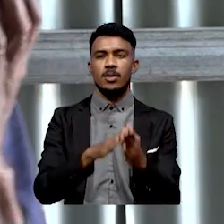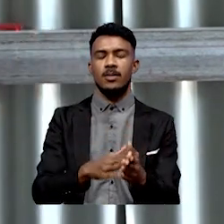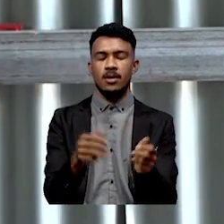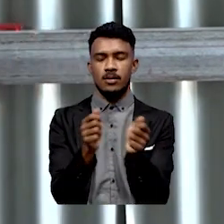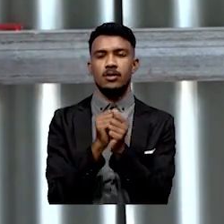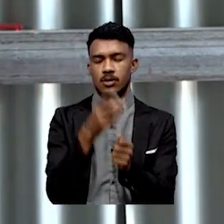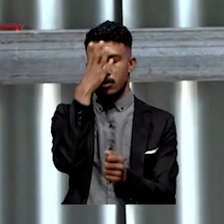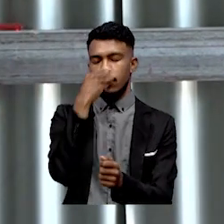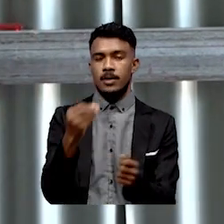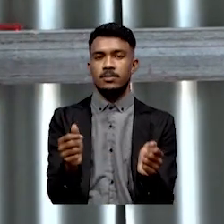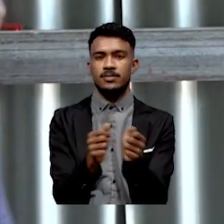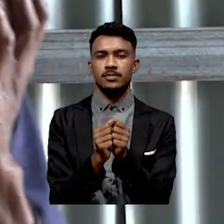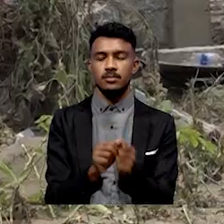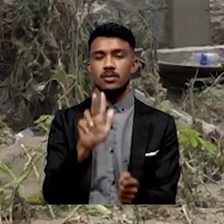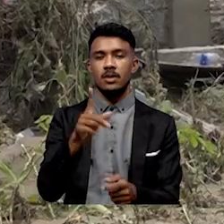de ha